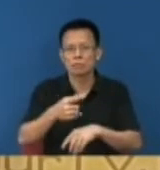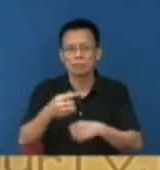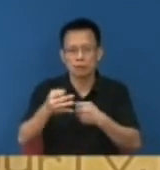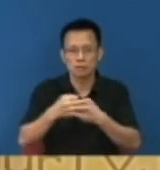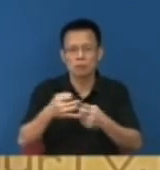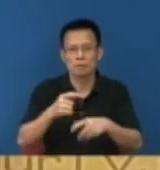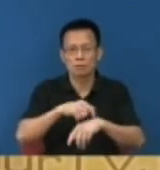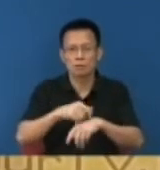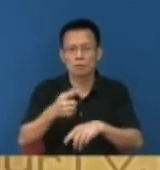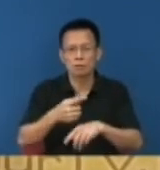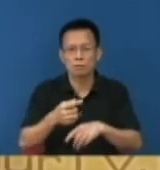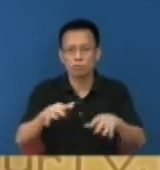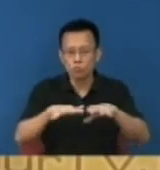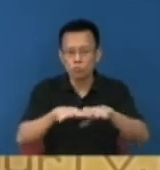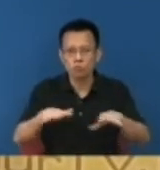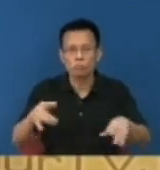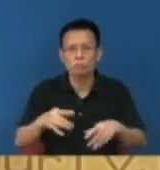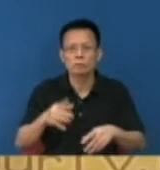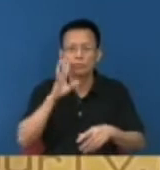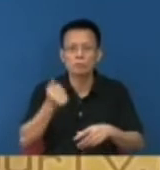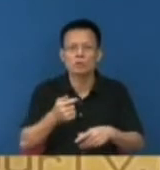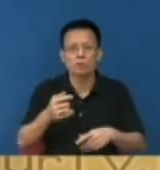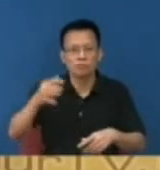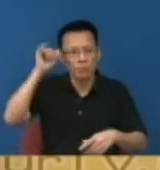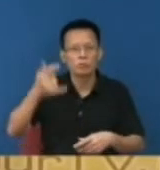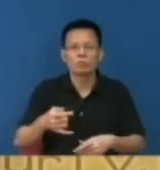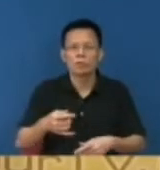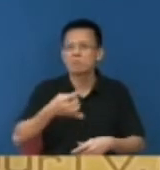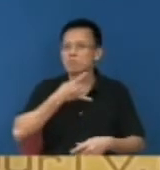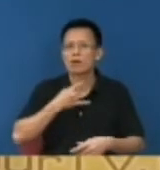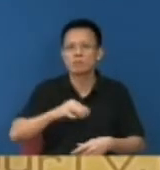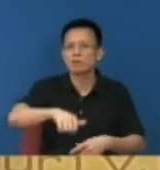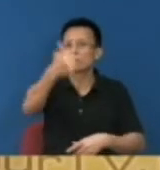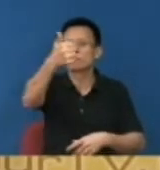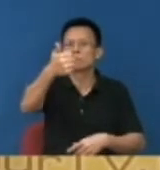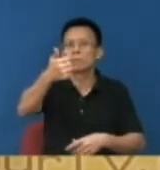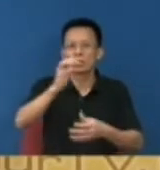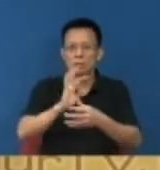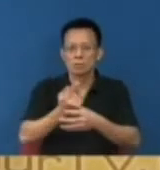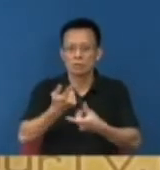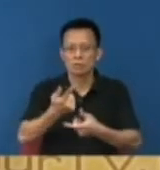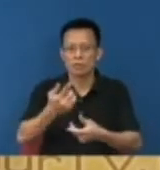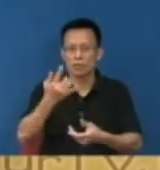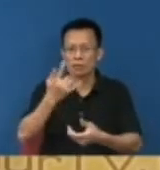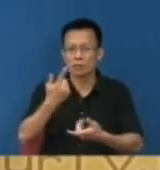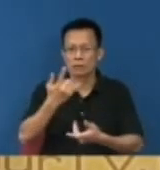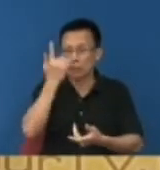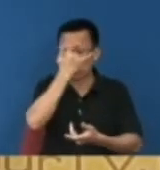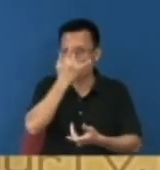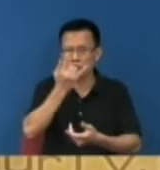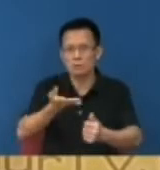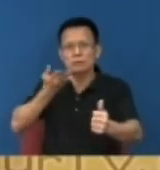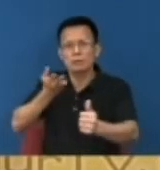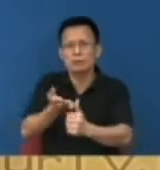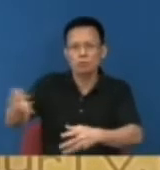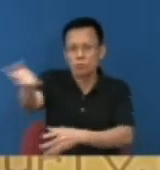地這個和平理性非暴力的抗命方法未必得，因為納粹政權會殺曬啲人，捉曬佢哋去呢、這、一個